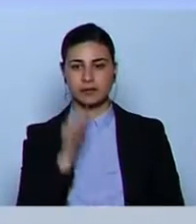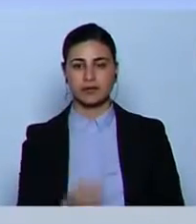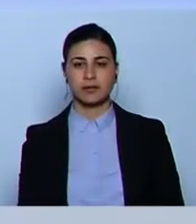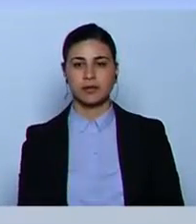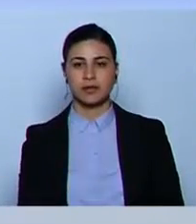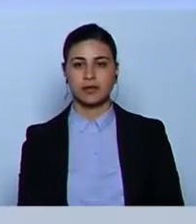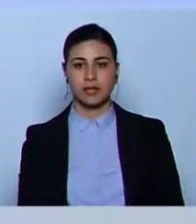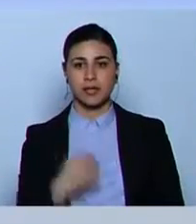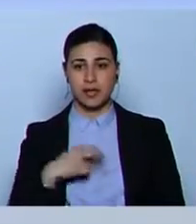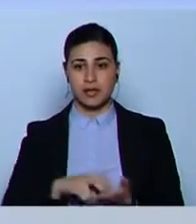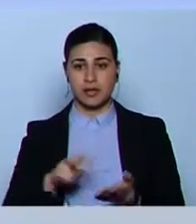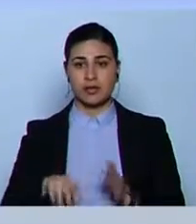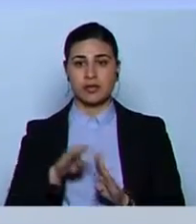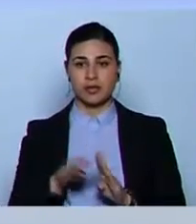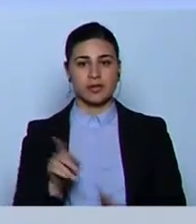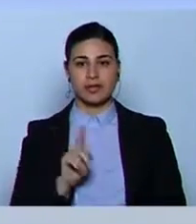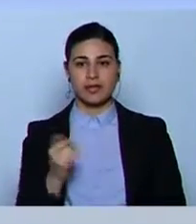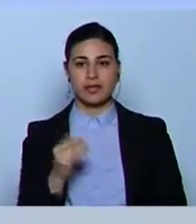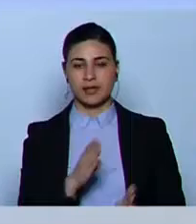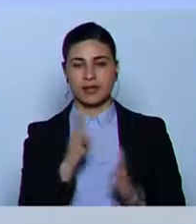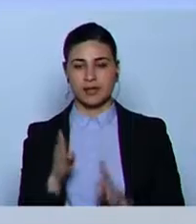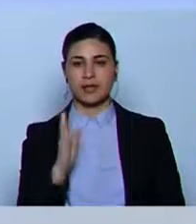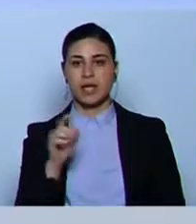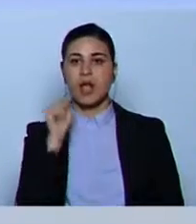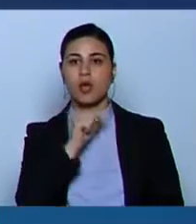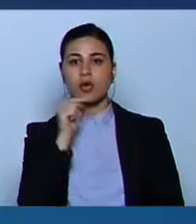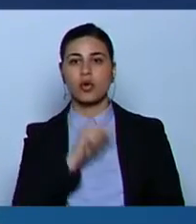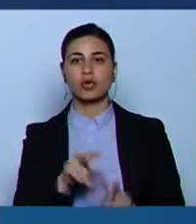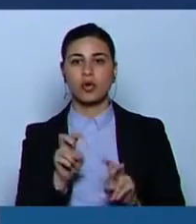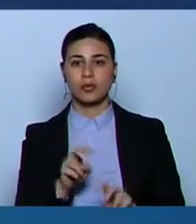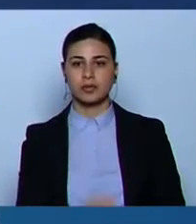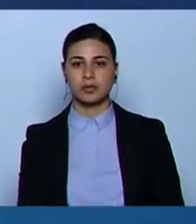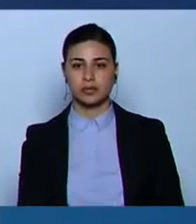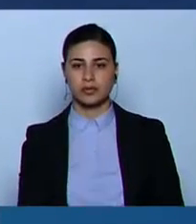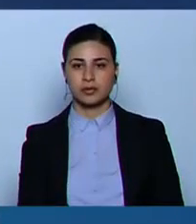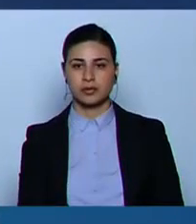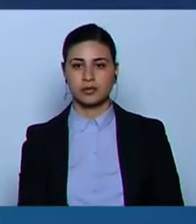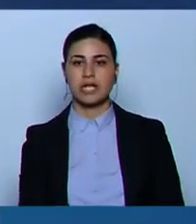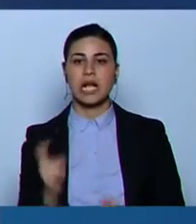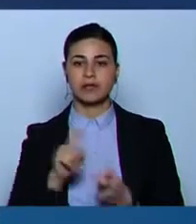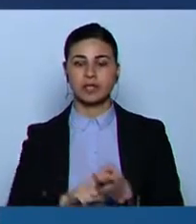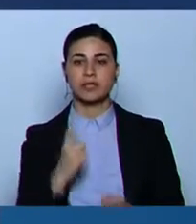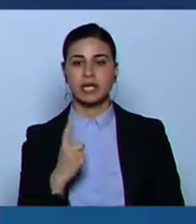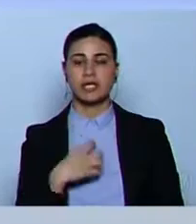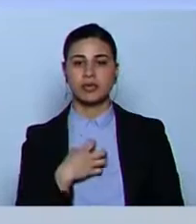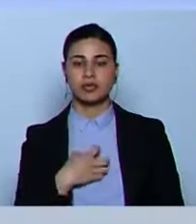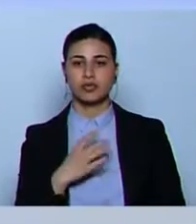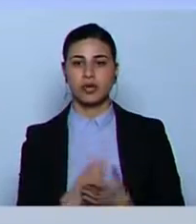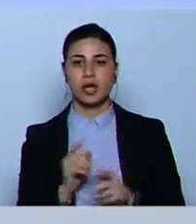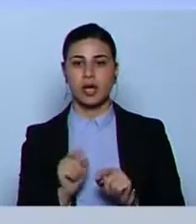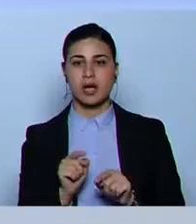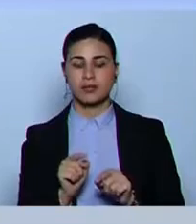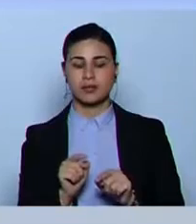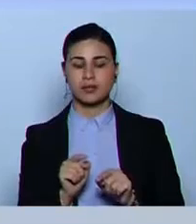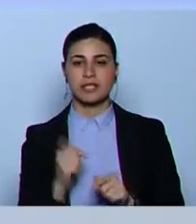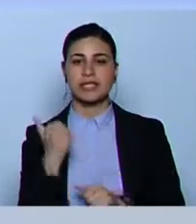მოიყვანოს. არა, ბატონო, ზუსტად თქვენთან გადმოვდივართ ეკონომიკური ასპექტთან დაკავშირებით, რომელიც ერთ-ერთი წამყვანია ამ